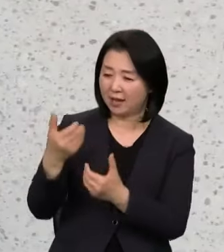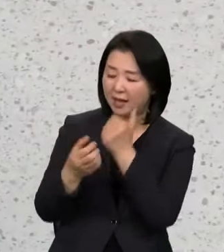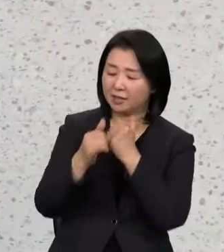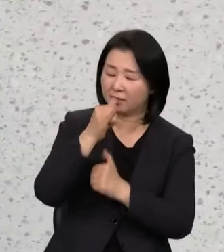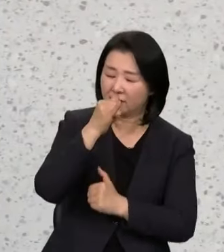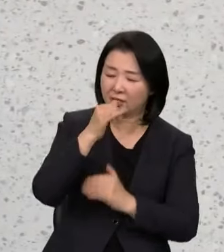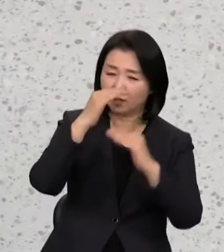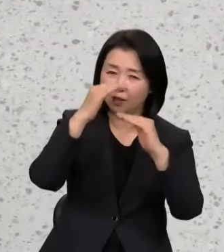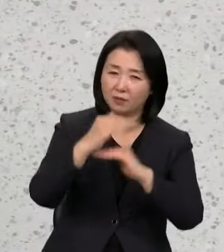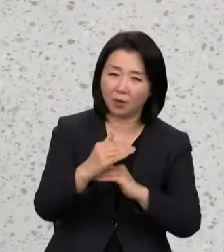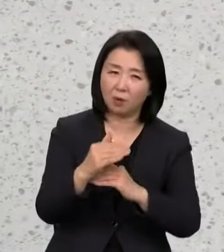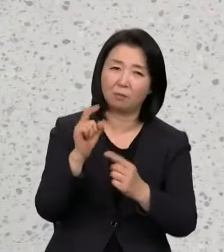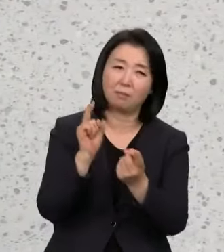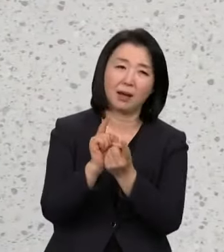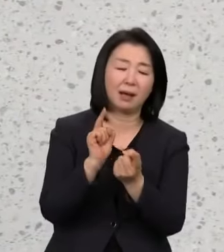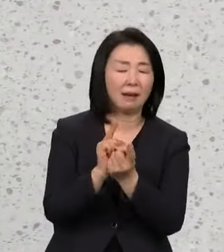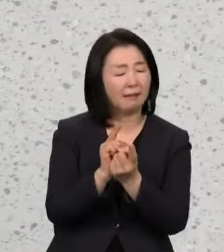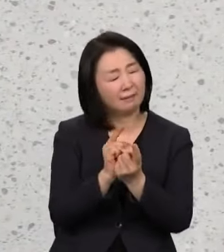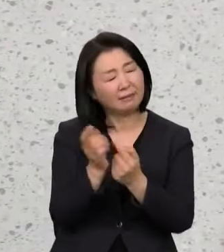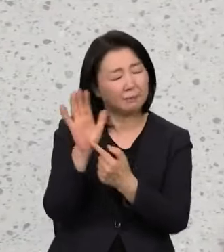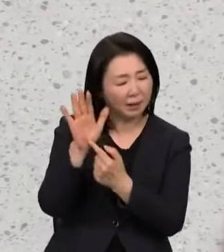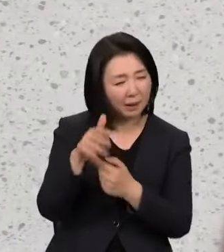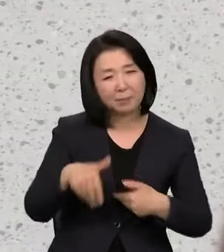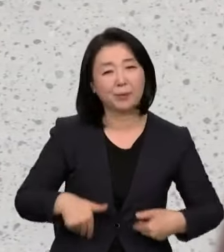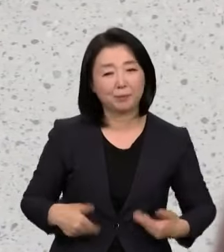메시지를 굳이 만들 필요는